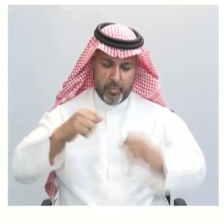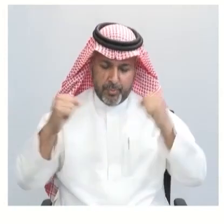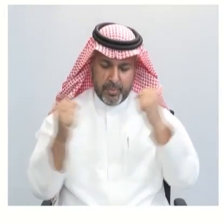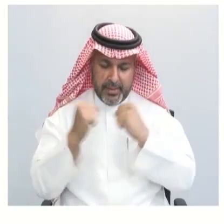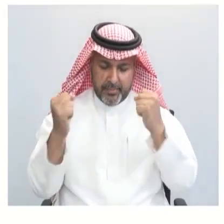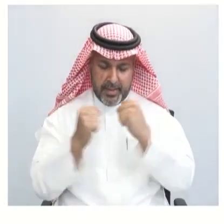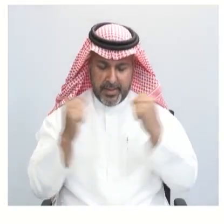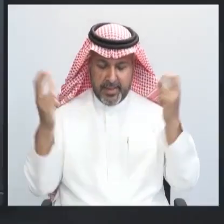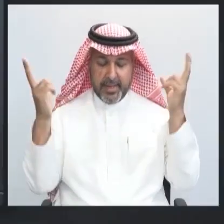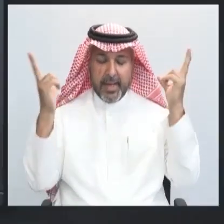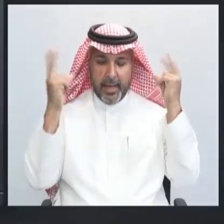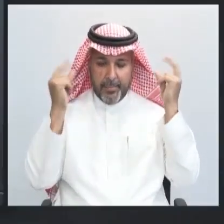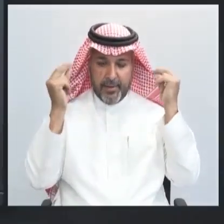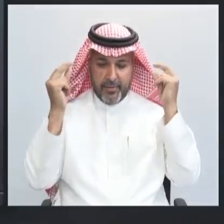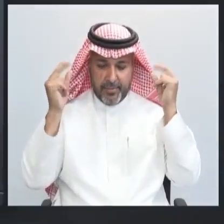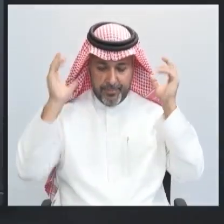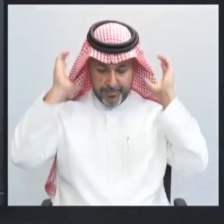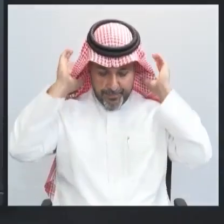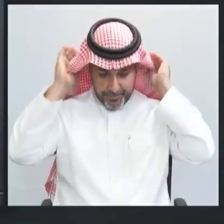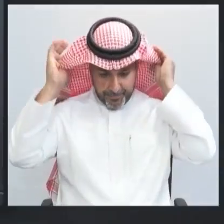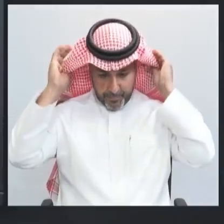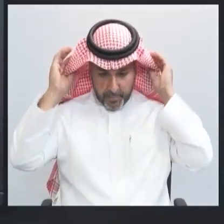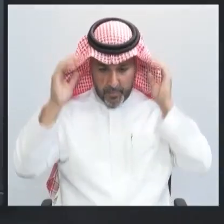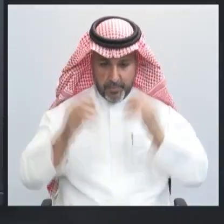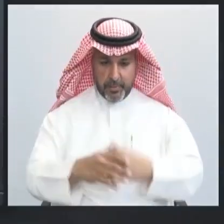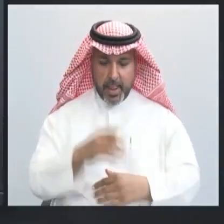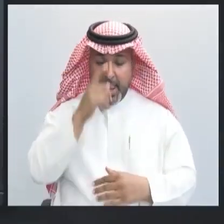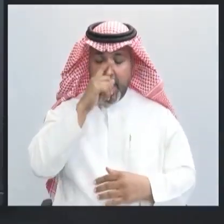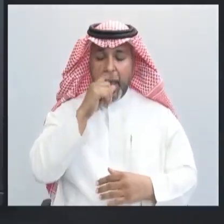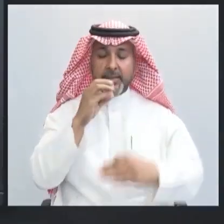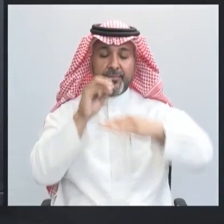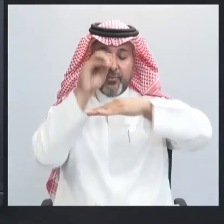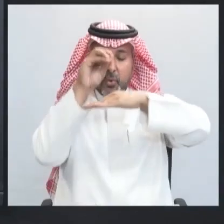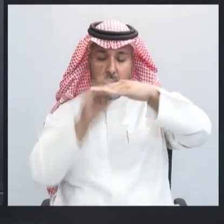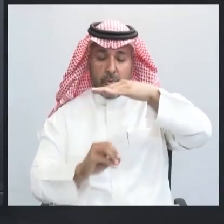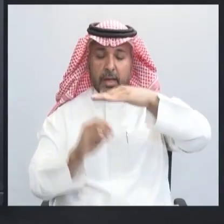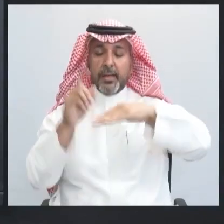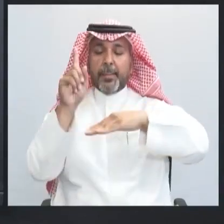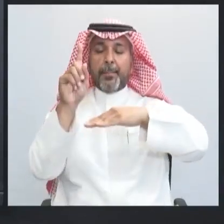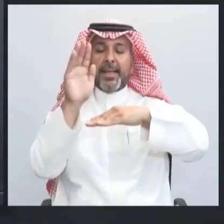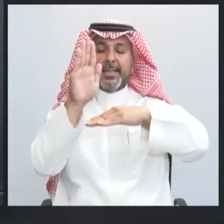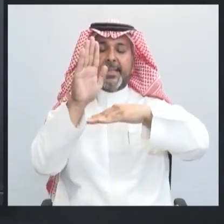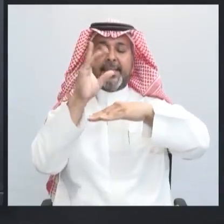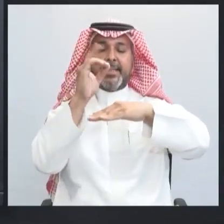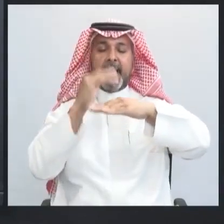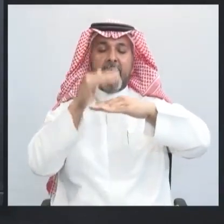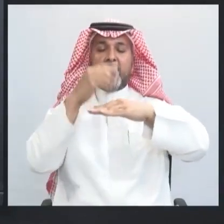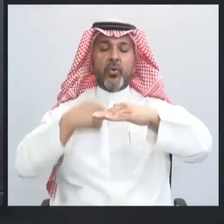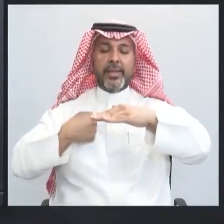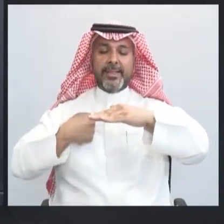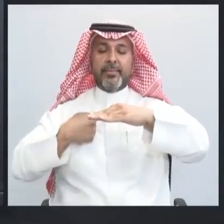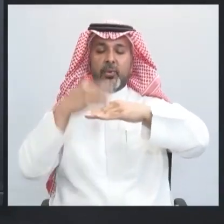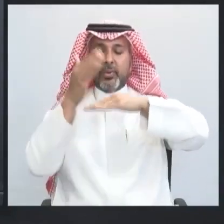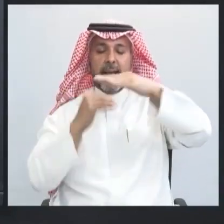نسبيه لماذا لان بكون عندي لازم هنا بسط ومقام وجود المتغير في المقام معنات فيه